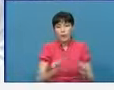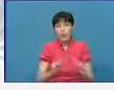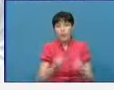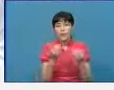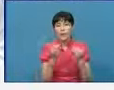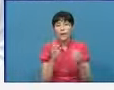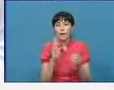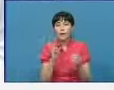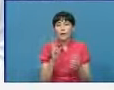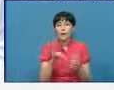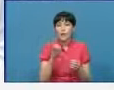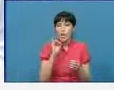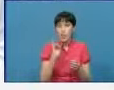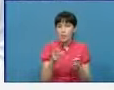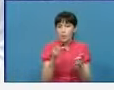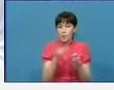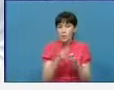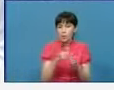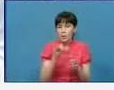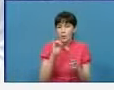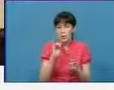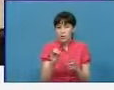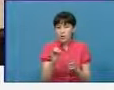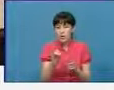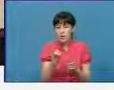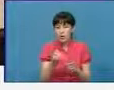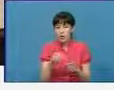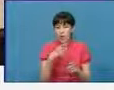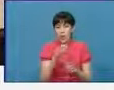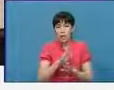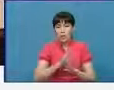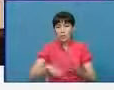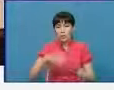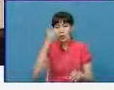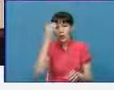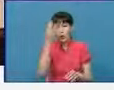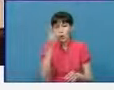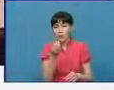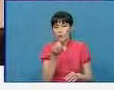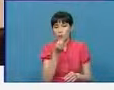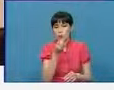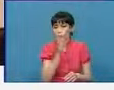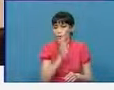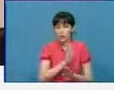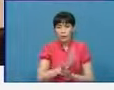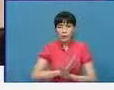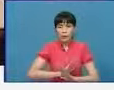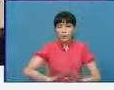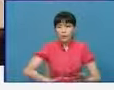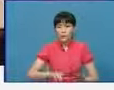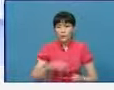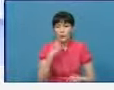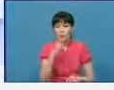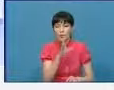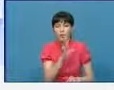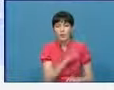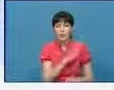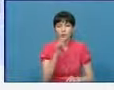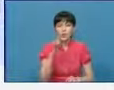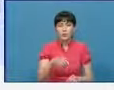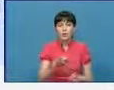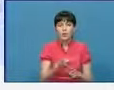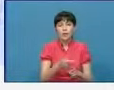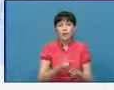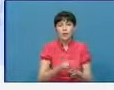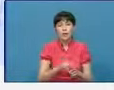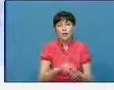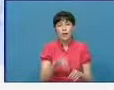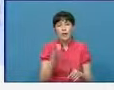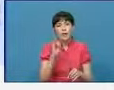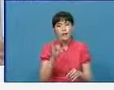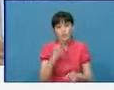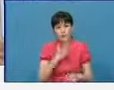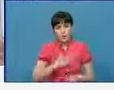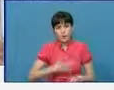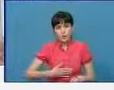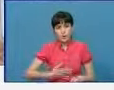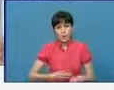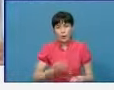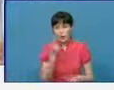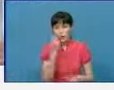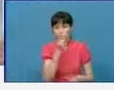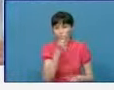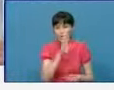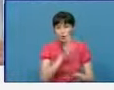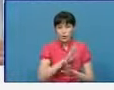кімде кім жаман сөзді, жаман қылықты тәрк етпесе, Алла оның ішіп жеуді тыйғанына зәру емес делінген. Сондықтан тілді ғайбаттан сақтап, көзді